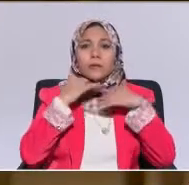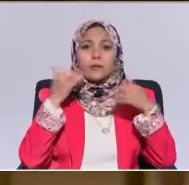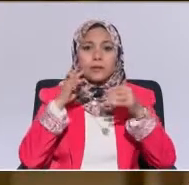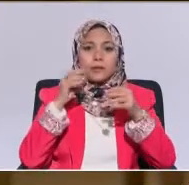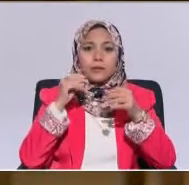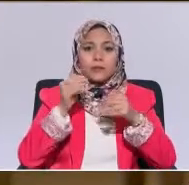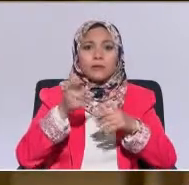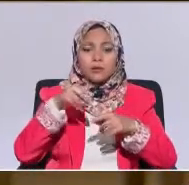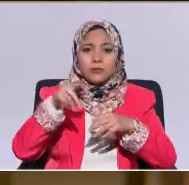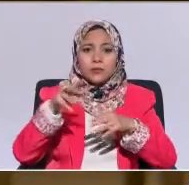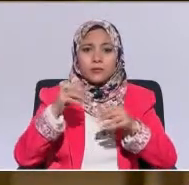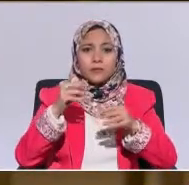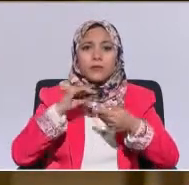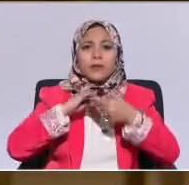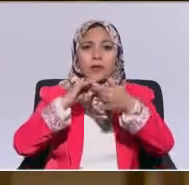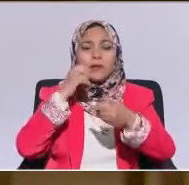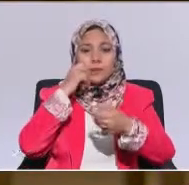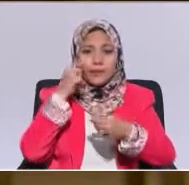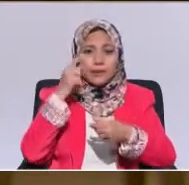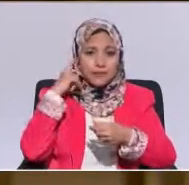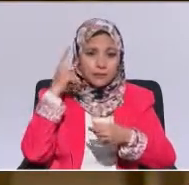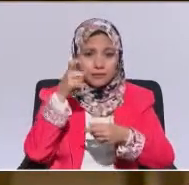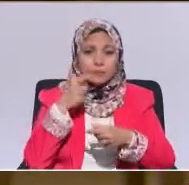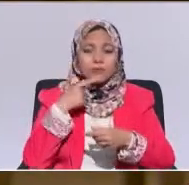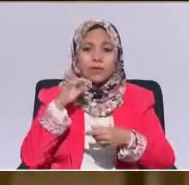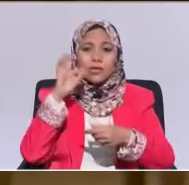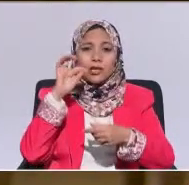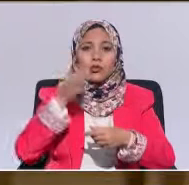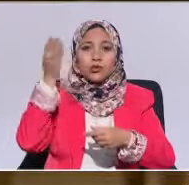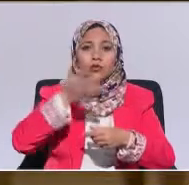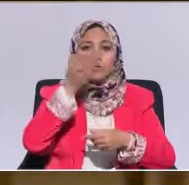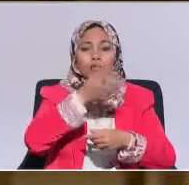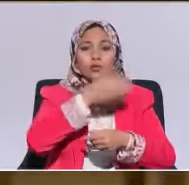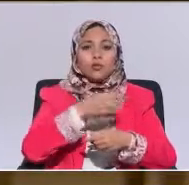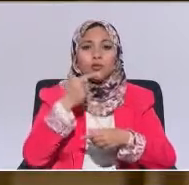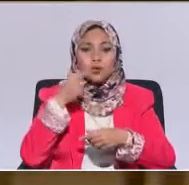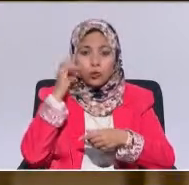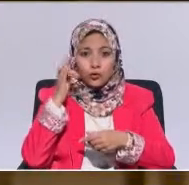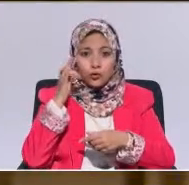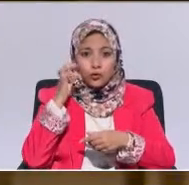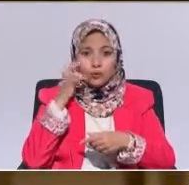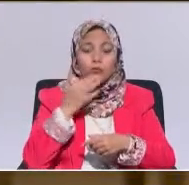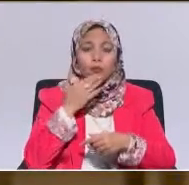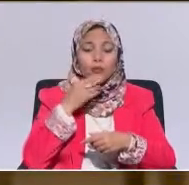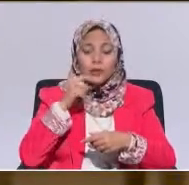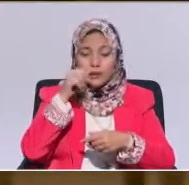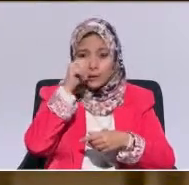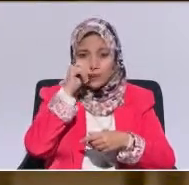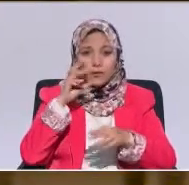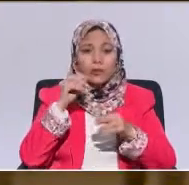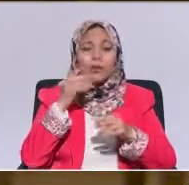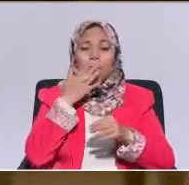صراع طويل عاشه مع فيروس كورونا لمدة 30 يوم، وفي نفس الوقت قصة رحيل والده